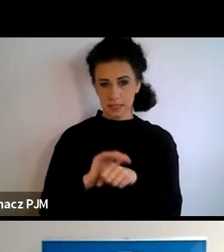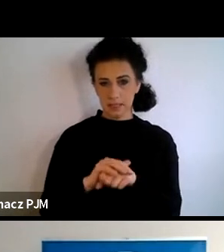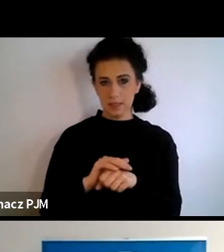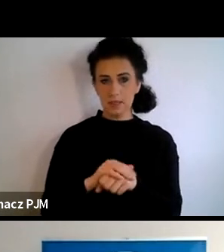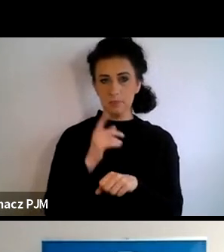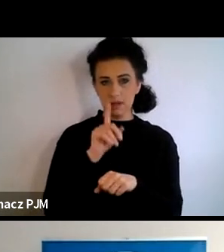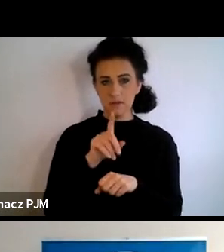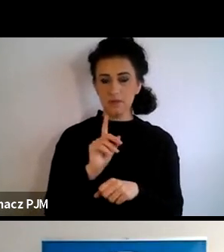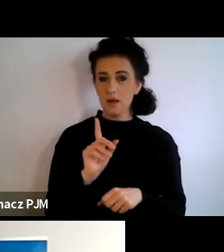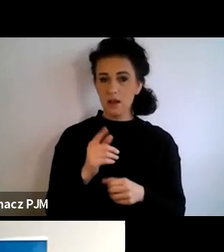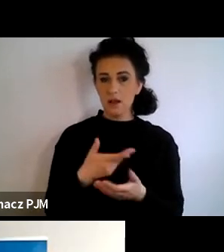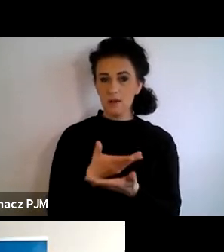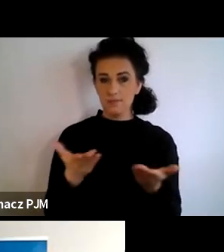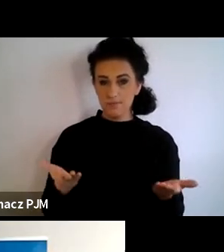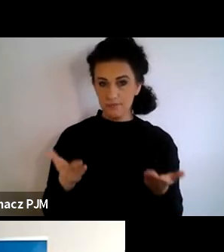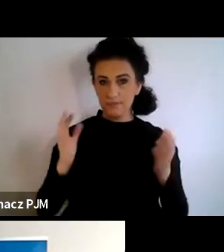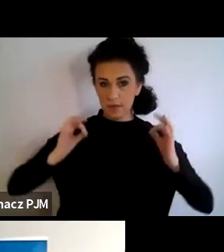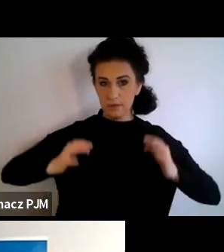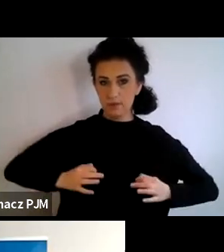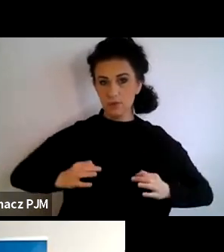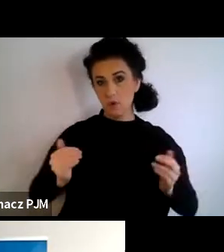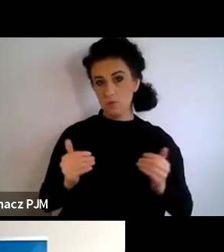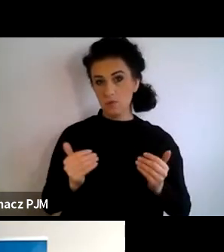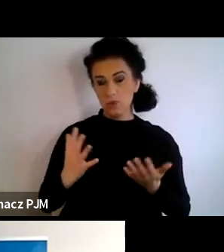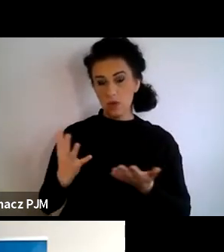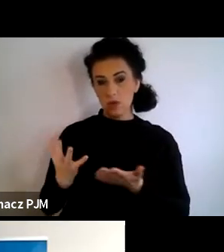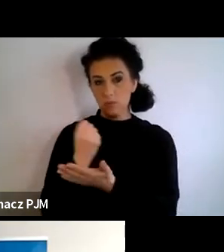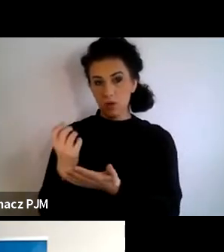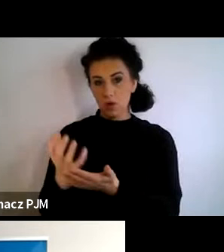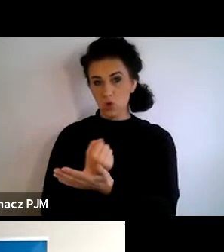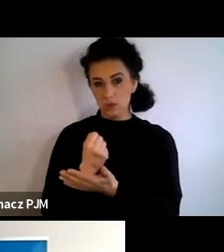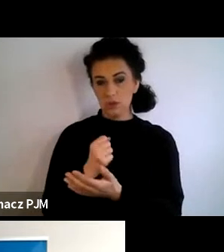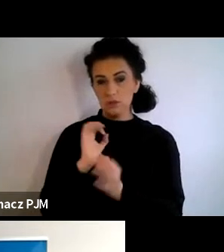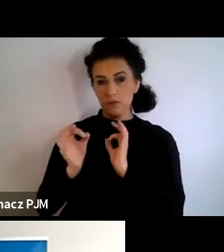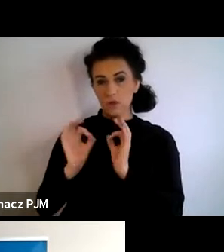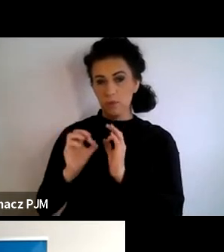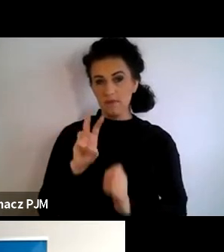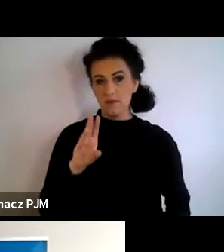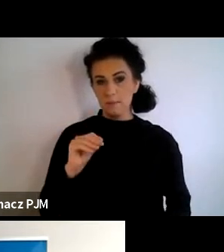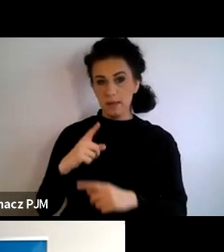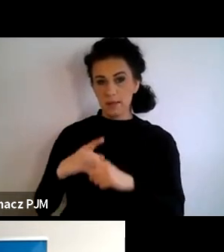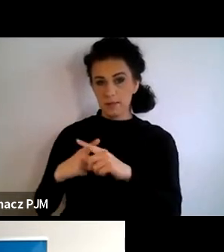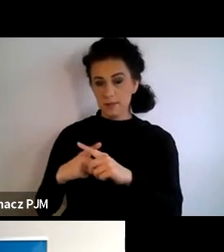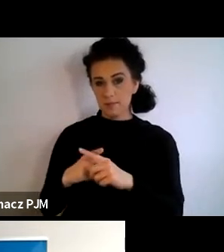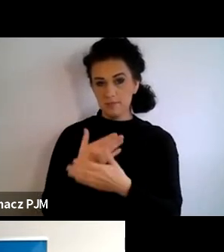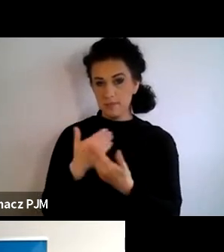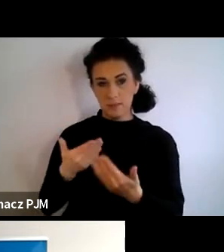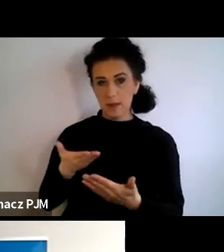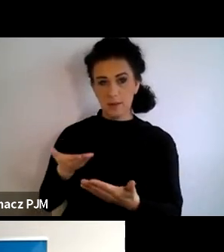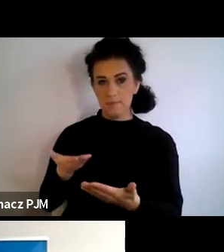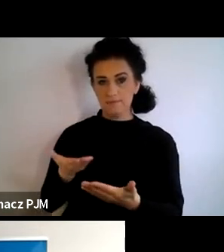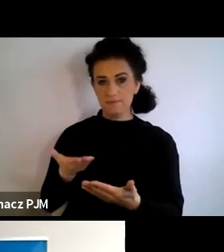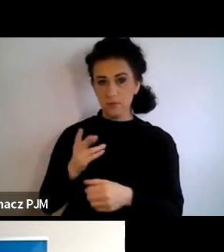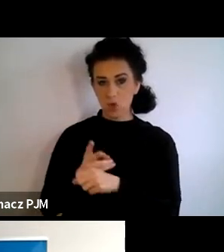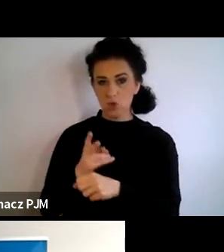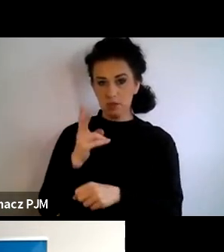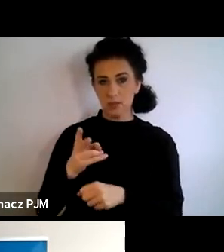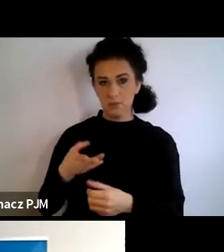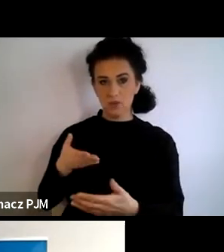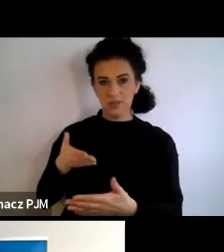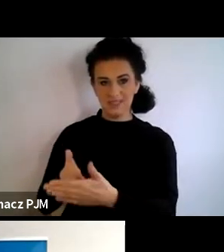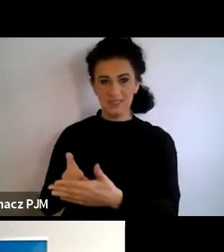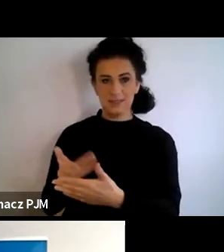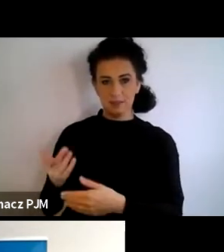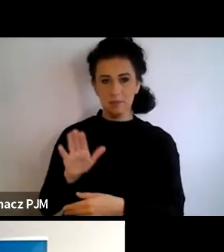Państwo próbowali zaczerpnąć informacje, no to WebEx jest jedną z mniej dostępnych platform i może, jeśli nie byłby